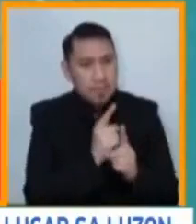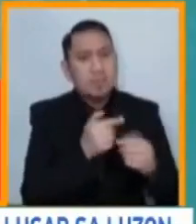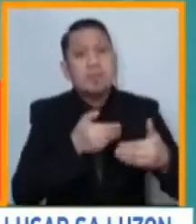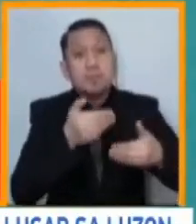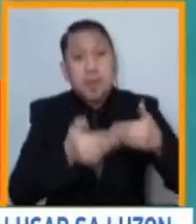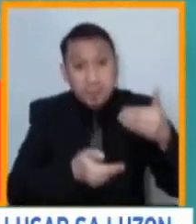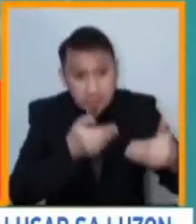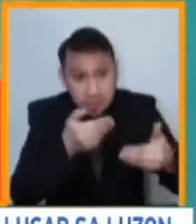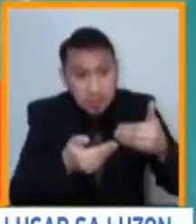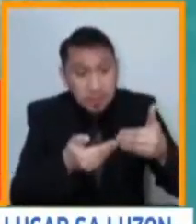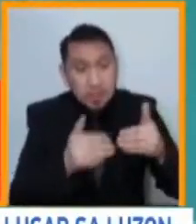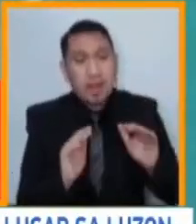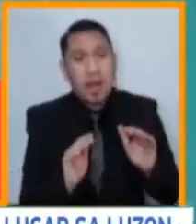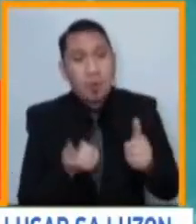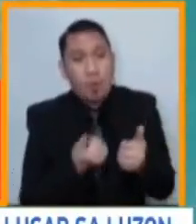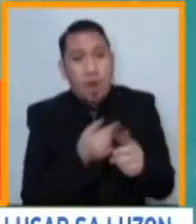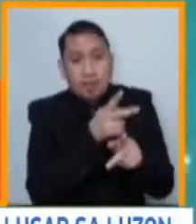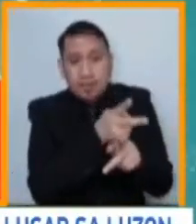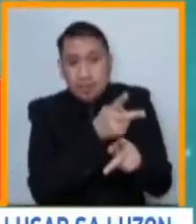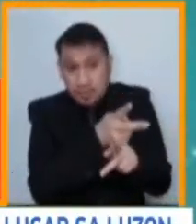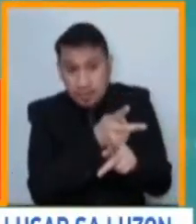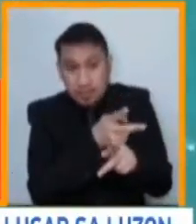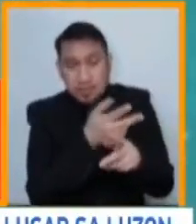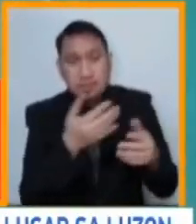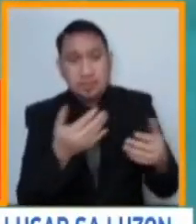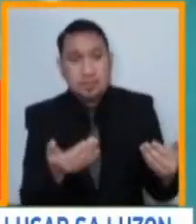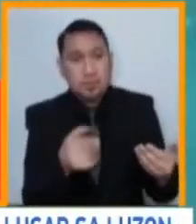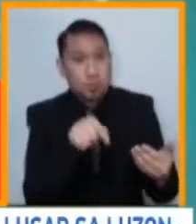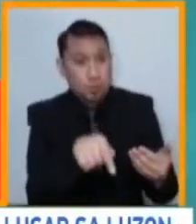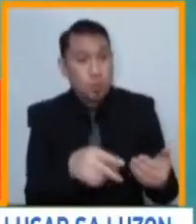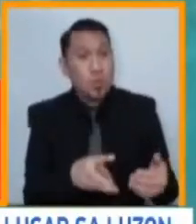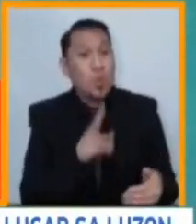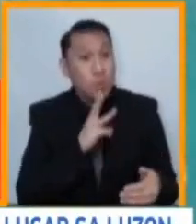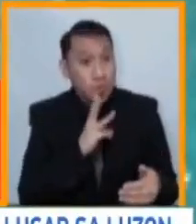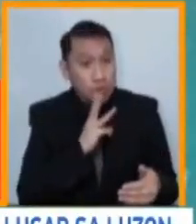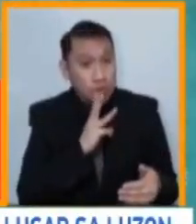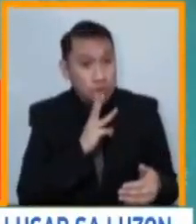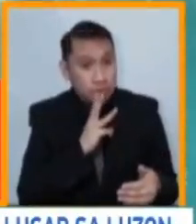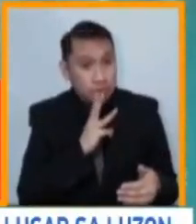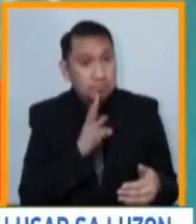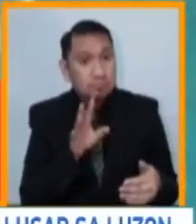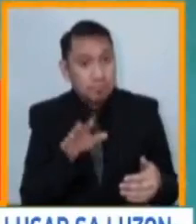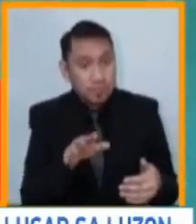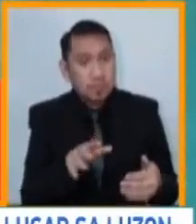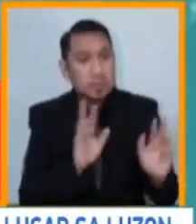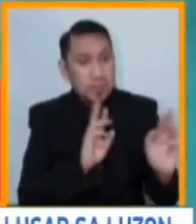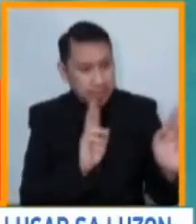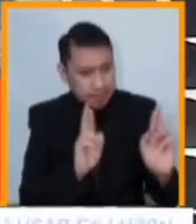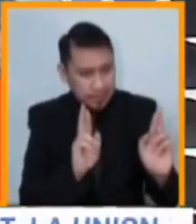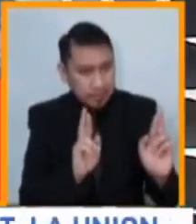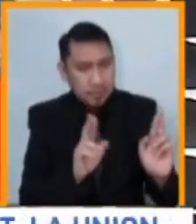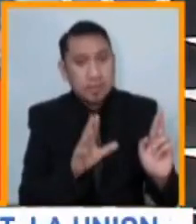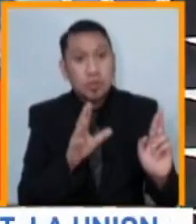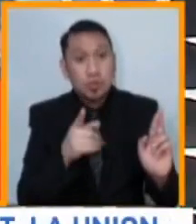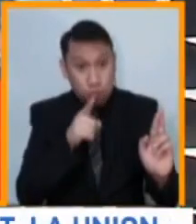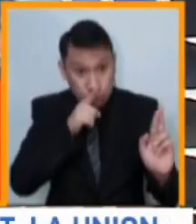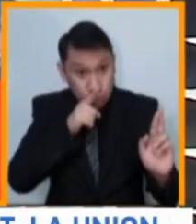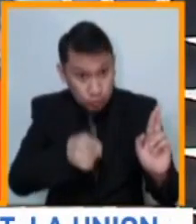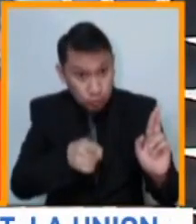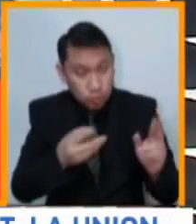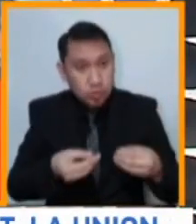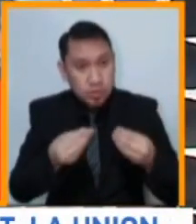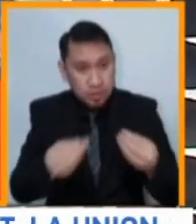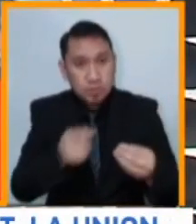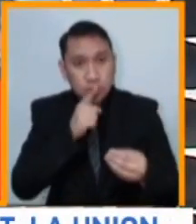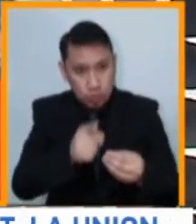itong supply sa Angat Dam para po mabigyan ng kasiguruhan, no? Yung supply ng tubig ng kababayan